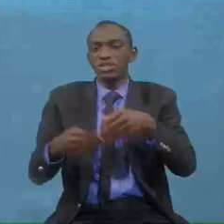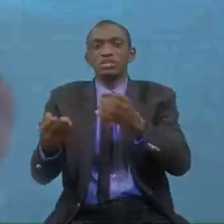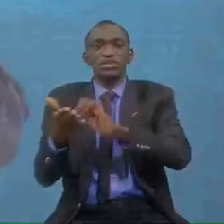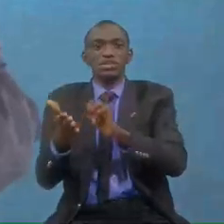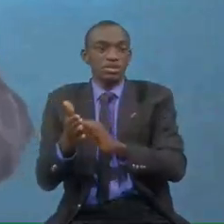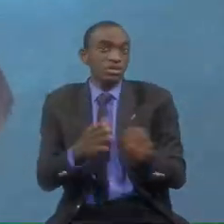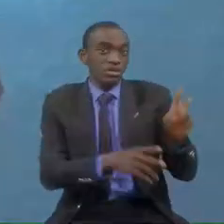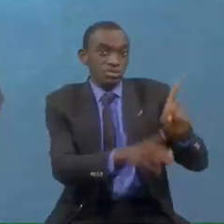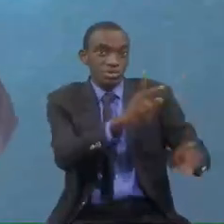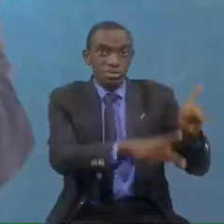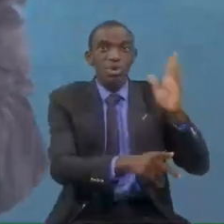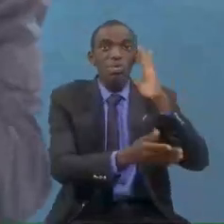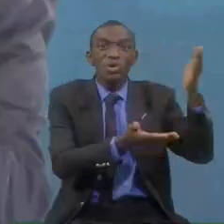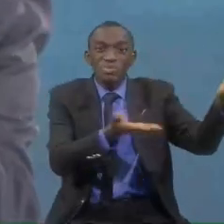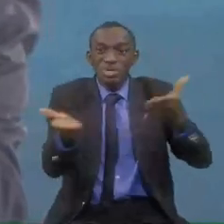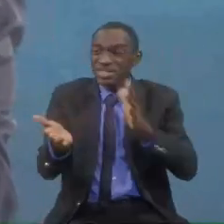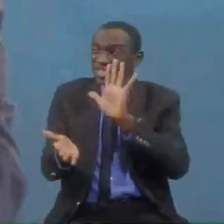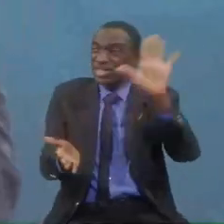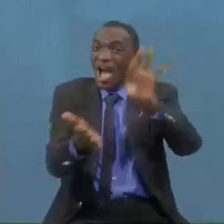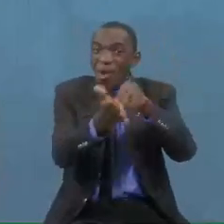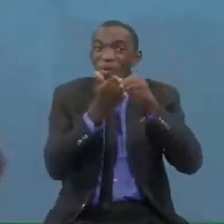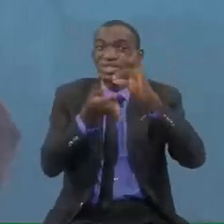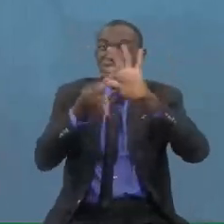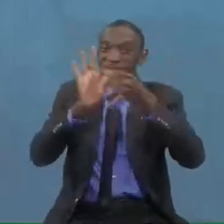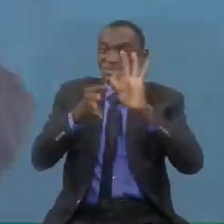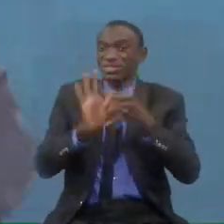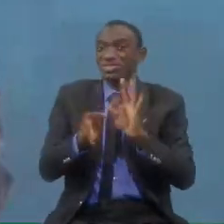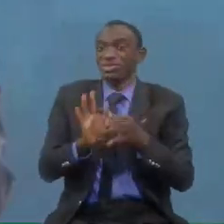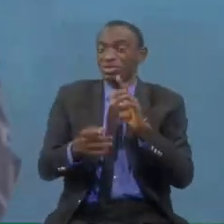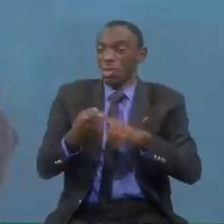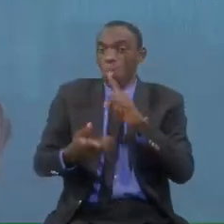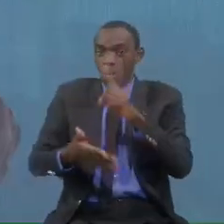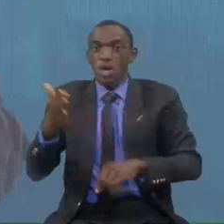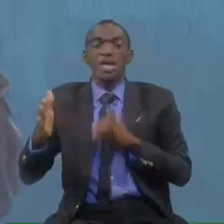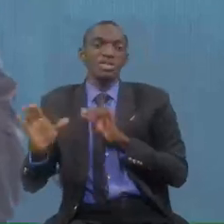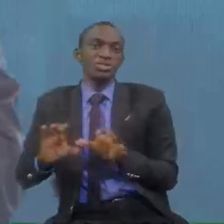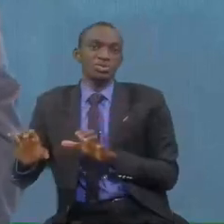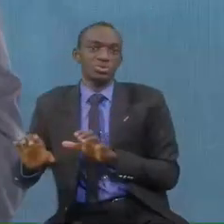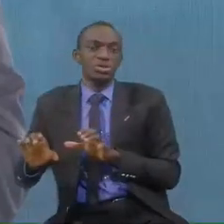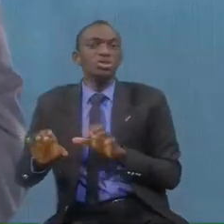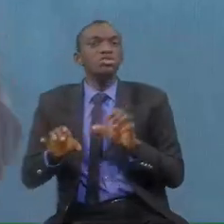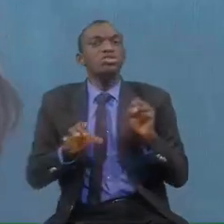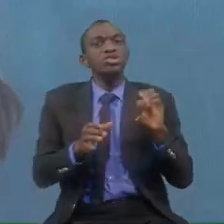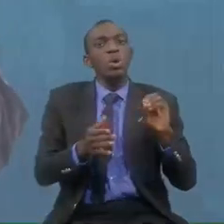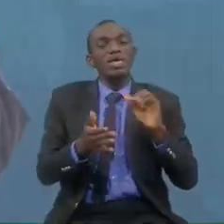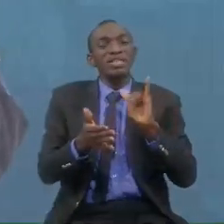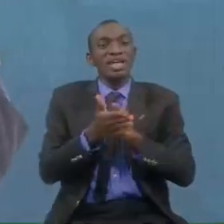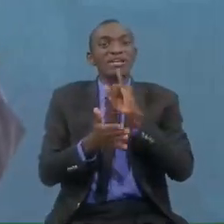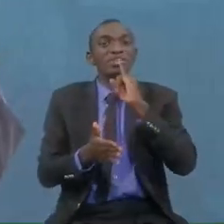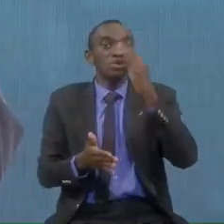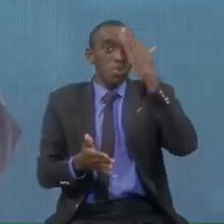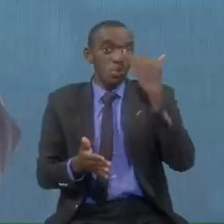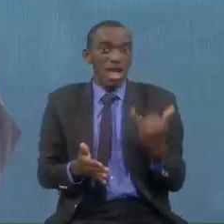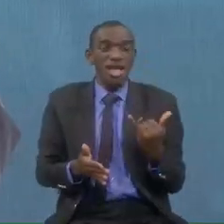pas donner excuse. Ils ne vont pas dire qu'il est pasteur, il est évangéliste. Non, ils vont interpréter ce que vous faites. C'est pourquoi on a